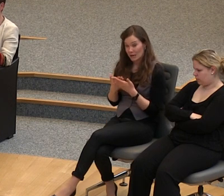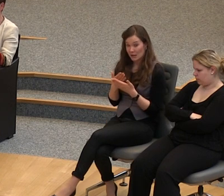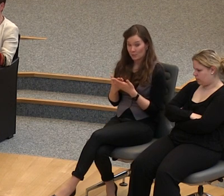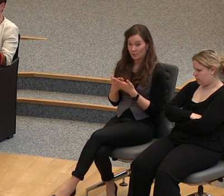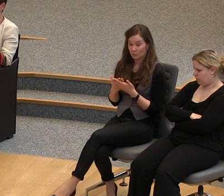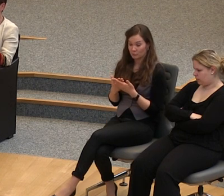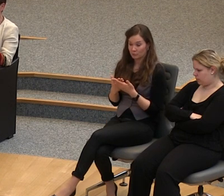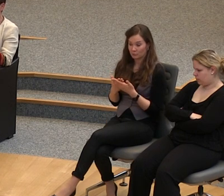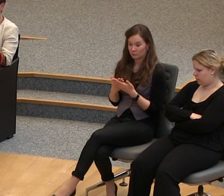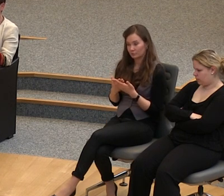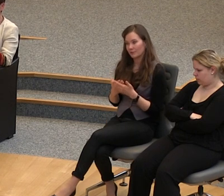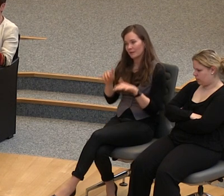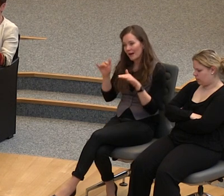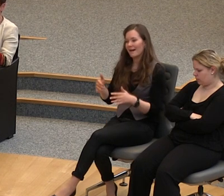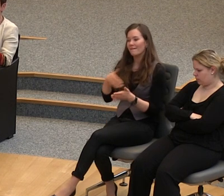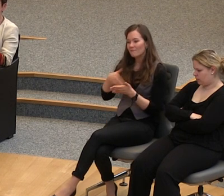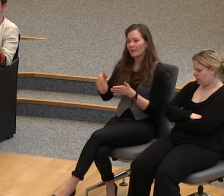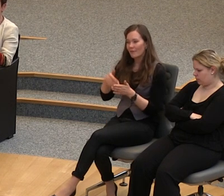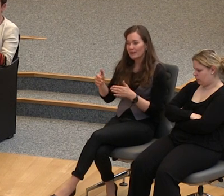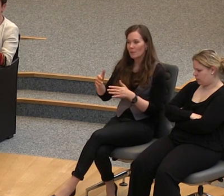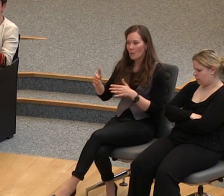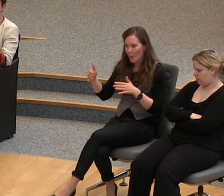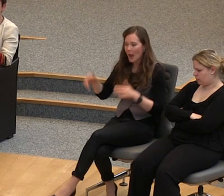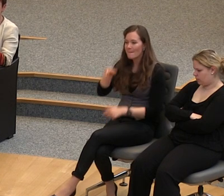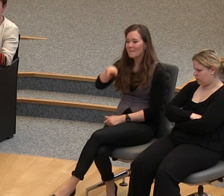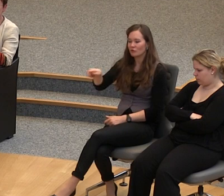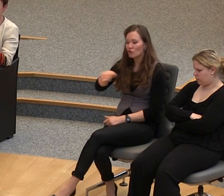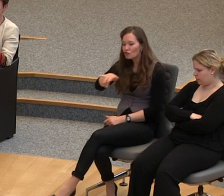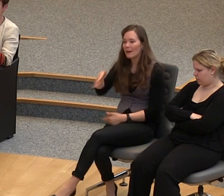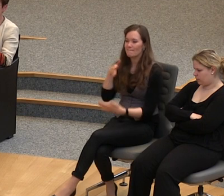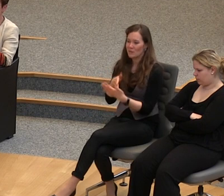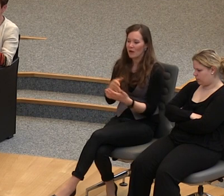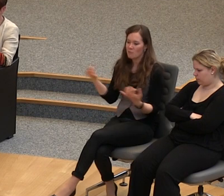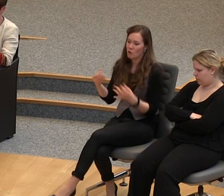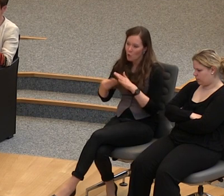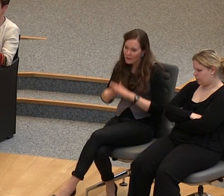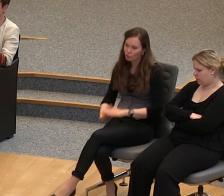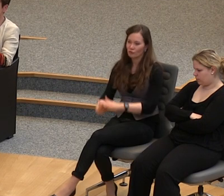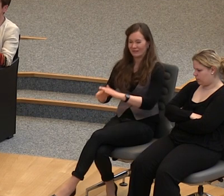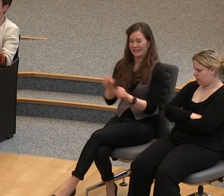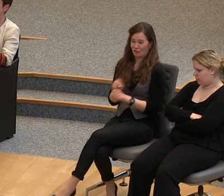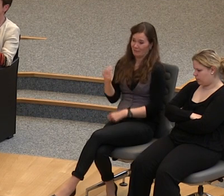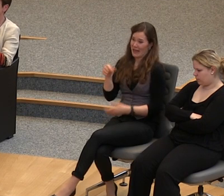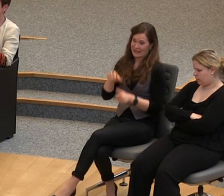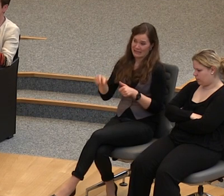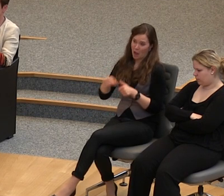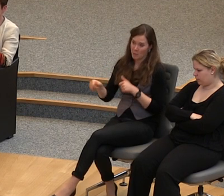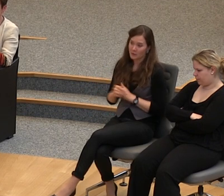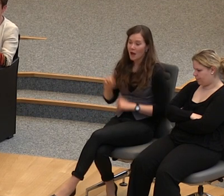angesichts einer immer weiter steigenden Zahl von Menschen mit Behinderung, die Unterstützung benötigen, die auch